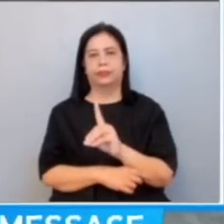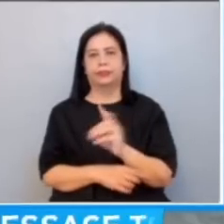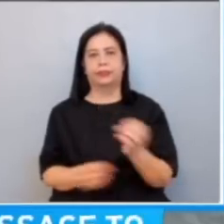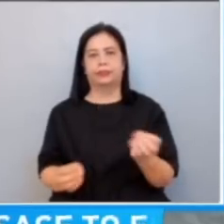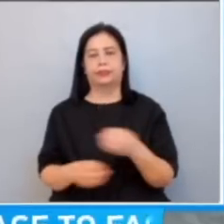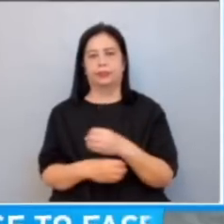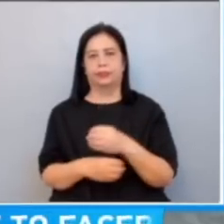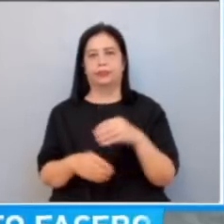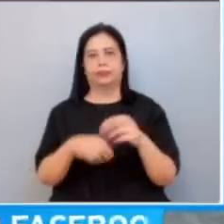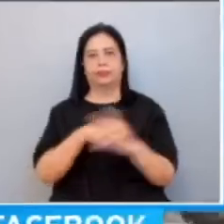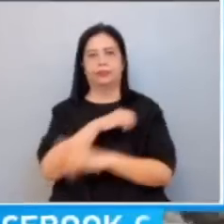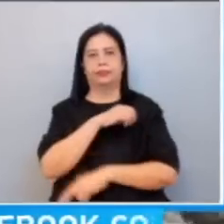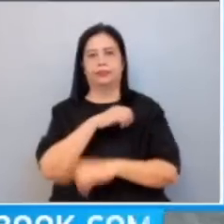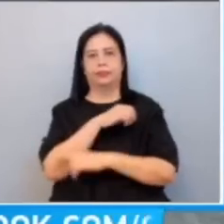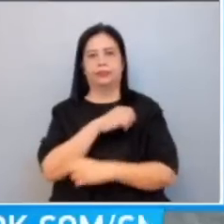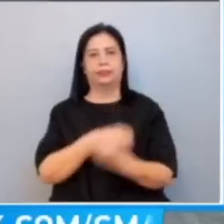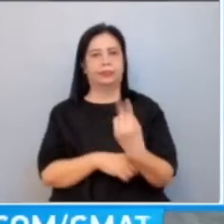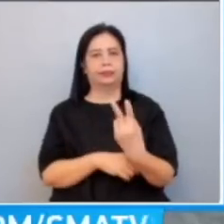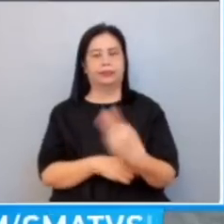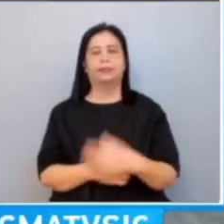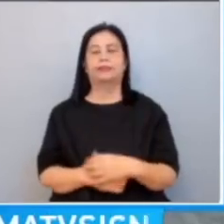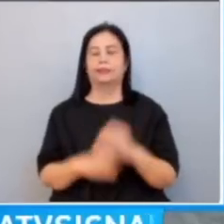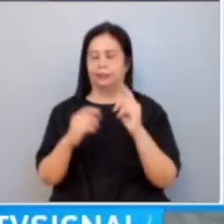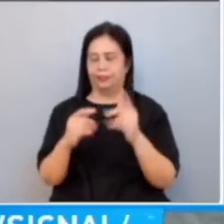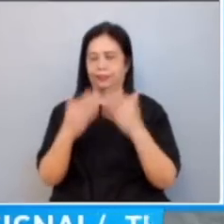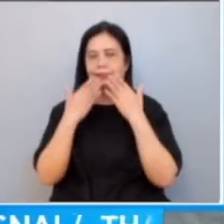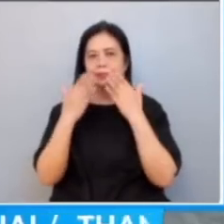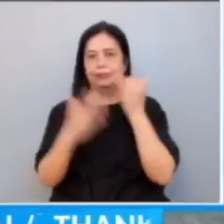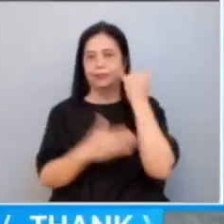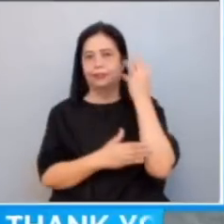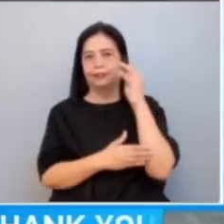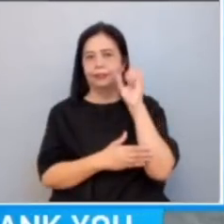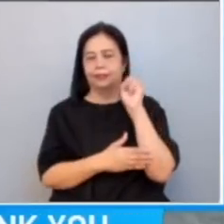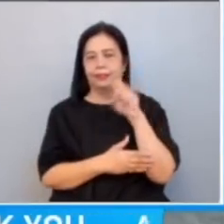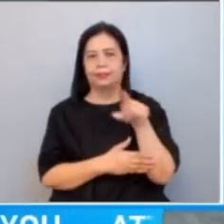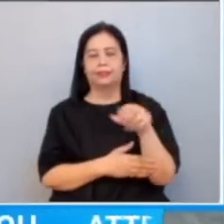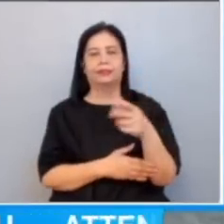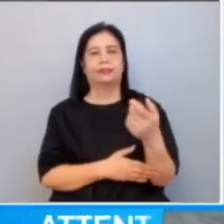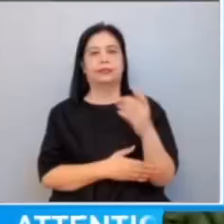sa Region 12. Okay, maraming salamat sa iyo, James Plessis ng Super Radio Gensan.